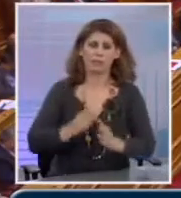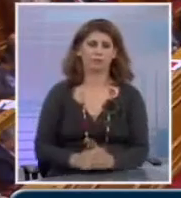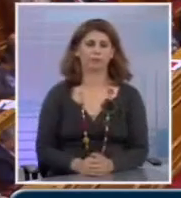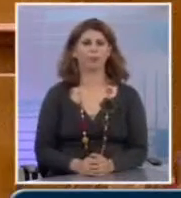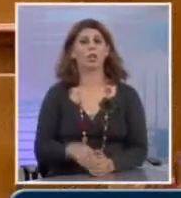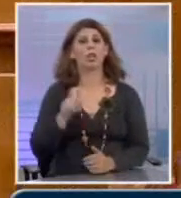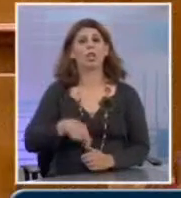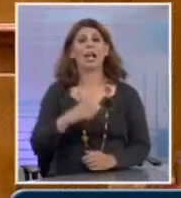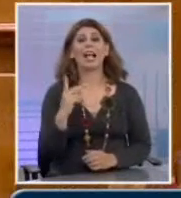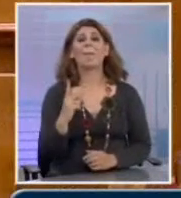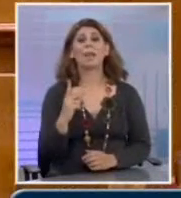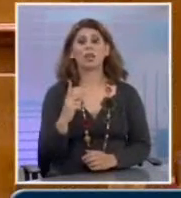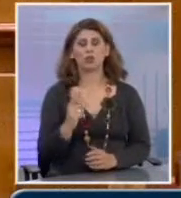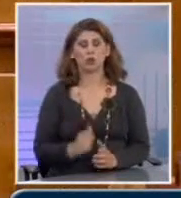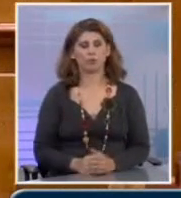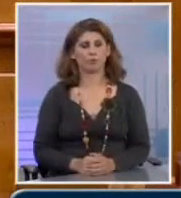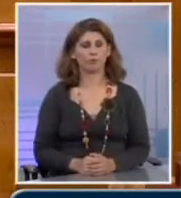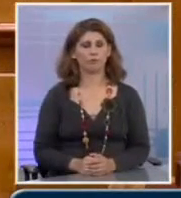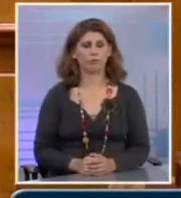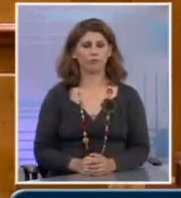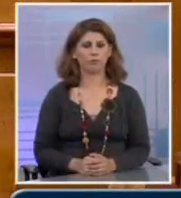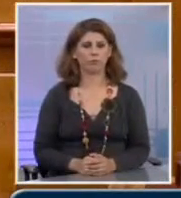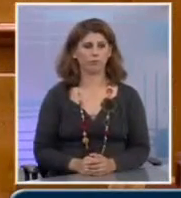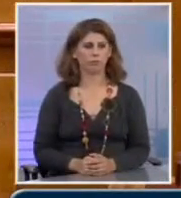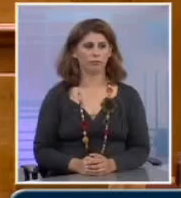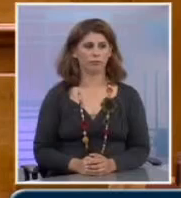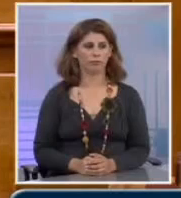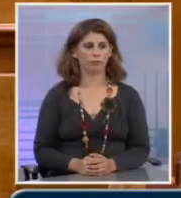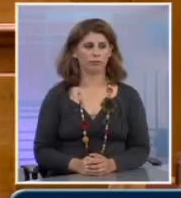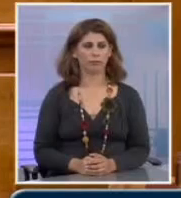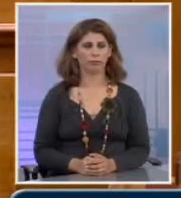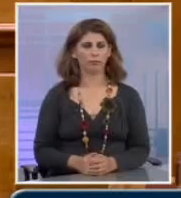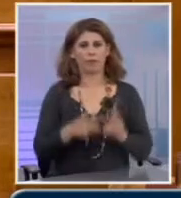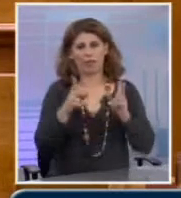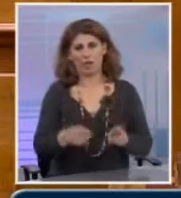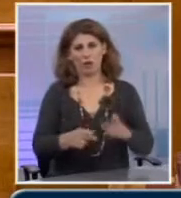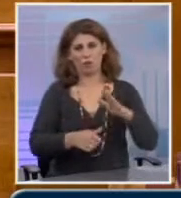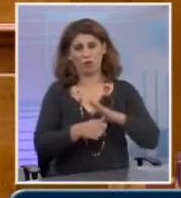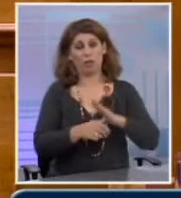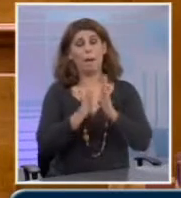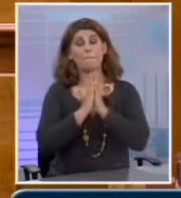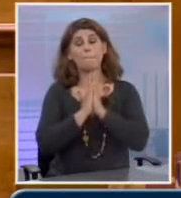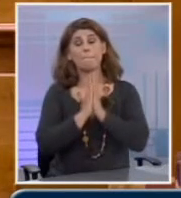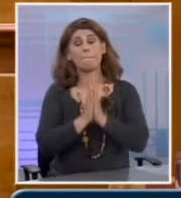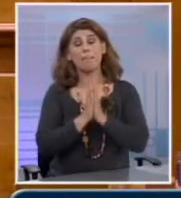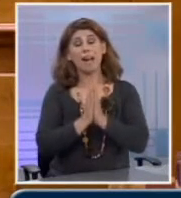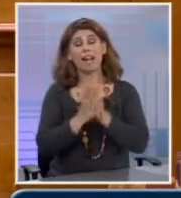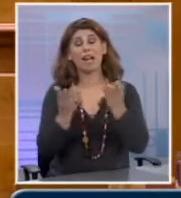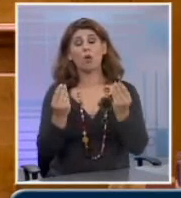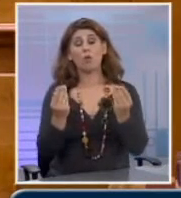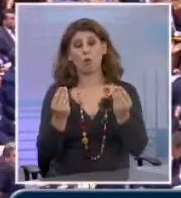υπήρξαν και αλλαγές στη δημοκρατική συζήτηση. Σας παρακαλώ, κύριε Καμένο, ένα λεπτό με συγχωρείτε. Παρακαλώ πολύ. Σας